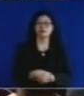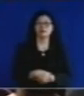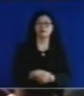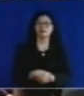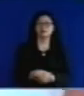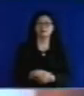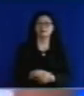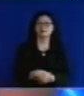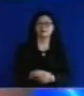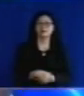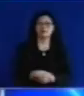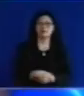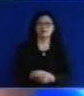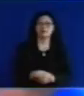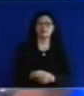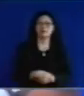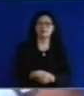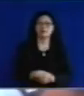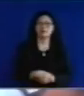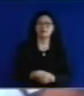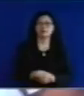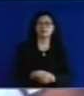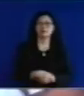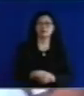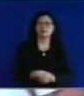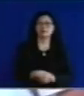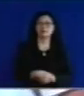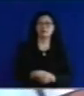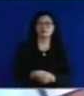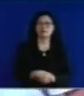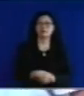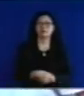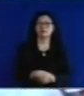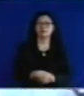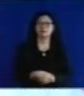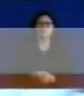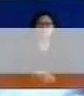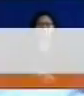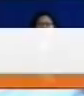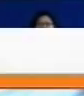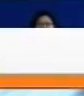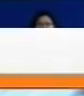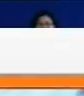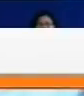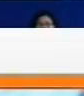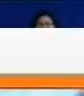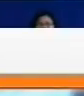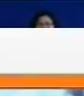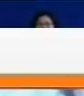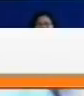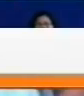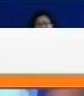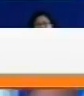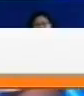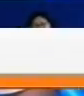Ida Priyanti tadi untuk program ke depan merupakan stimulan-stimulan ini. Padahal kami